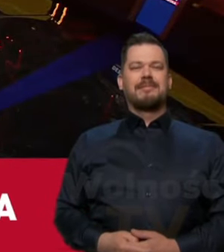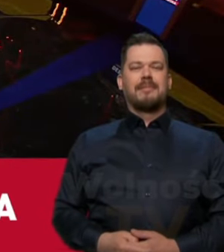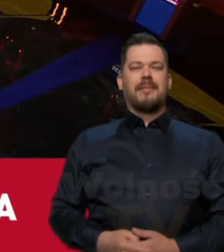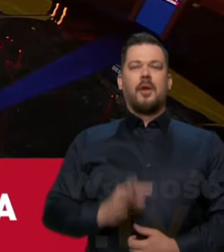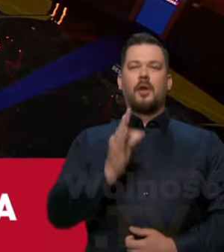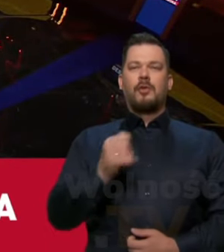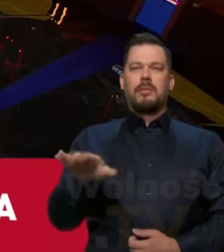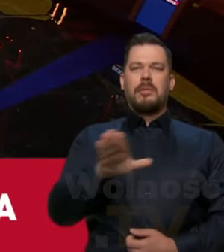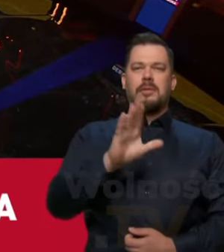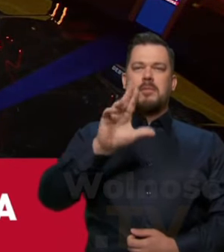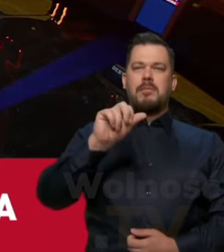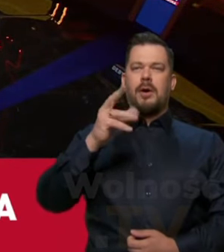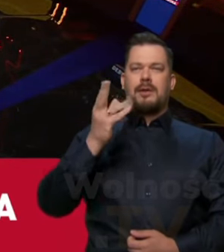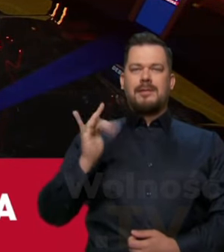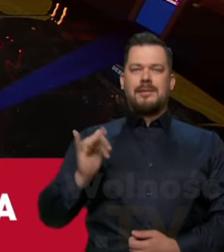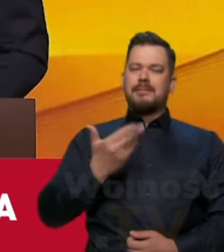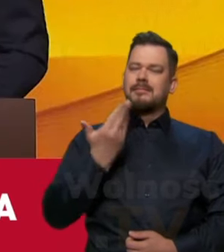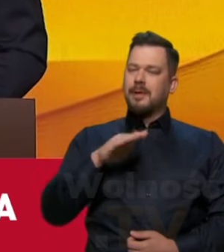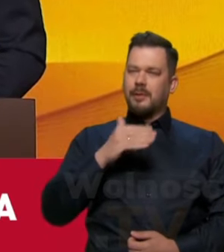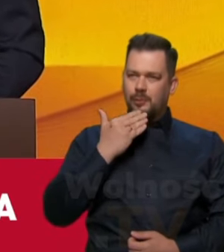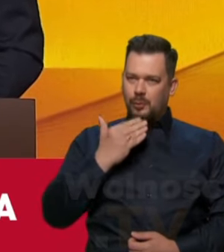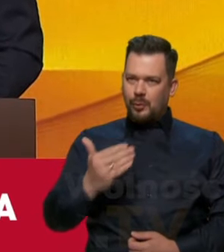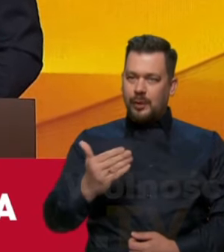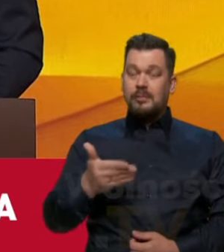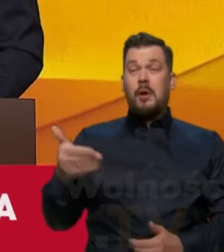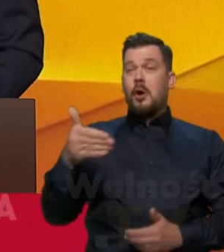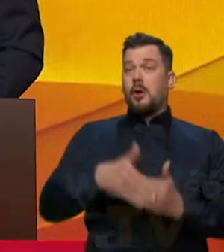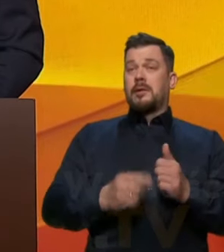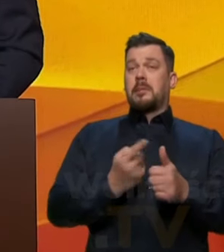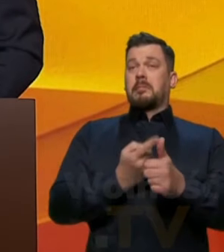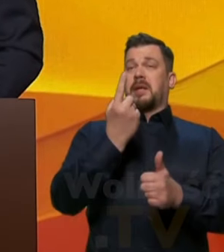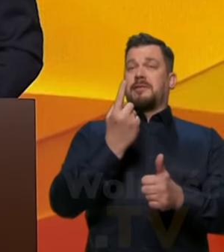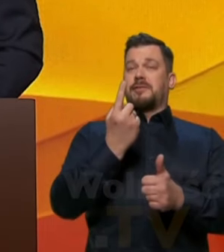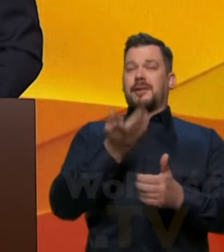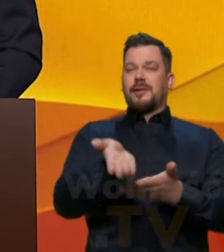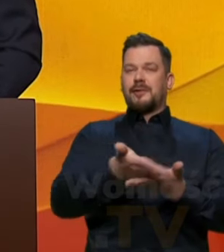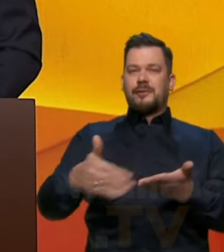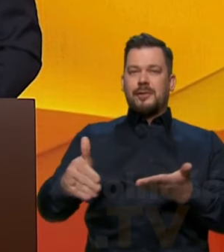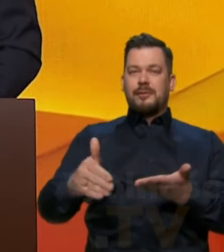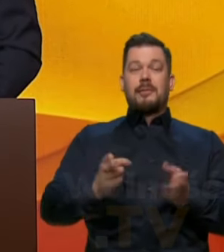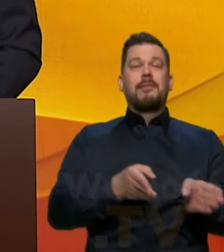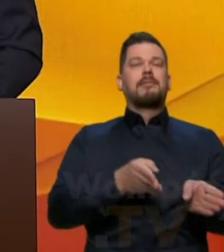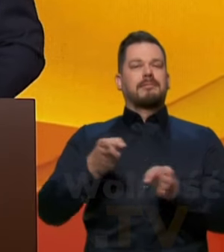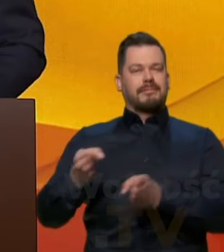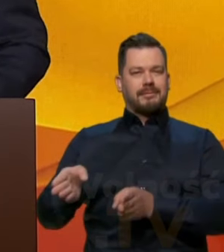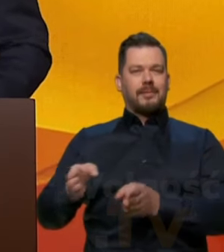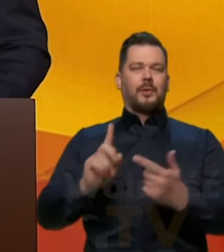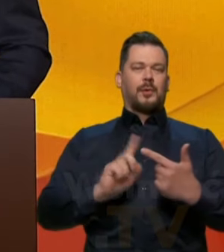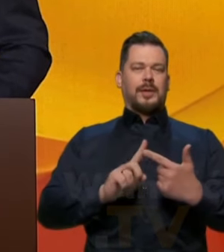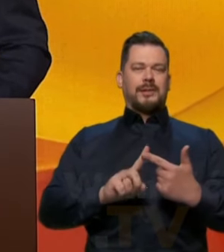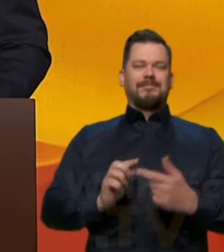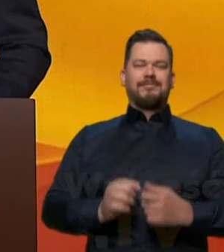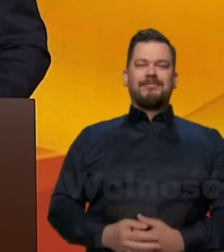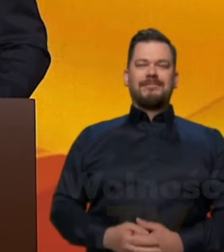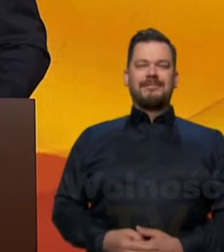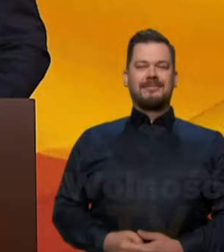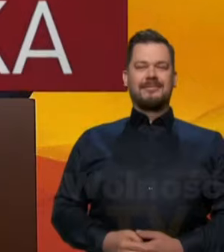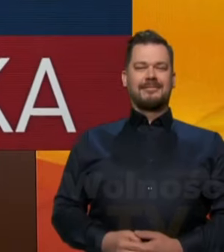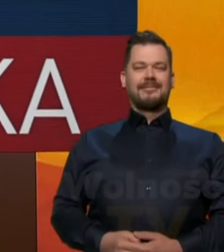Tobiasz Bocheński, bardzo dziękujemy za odpowiedź. Tym samym zakończyliśmy kategorię pierwszą, możemy więc przejść do kolejnej.